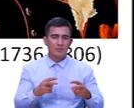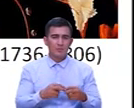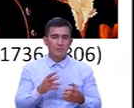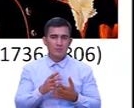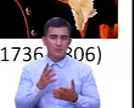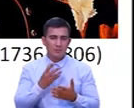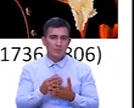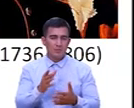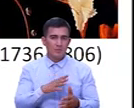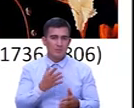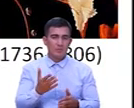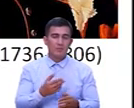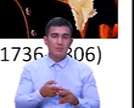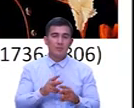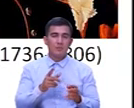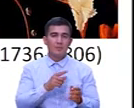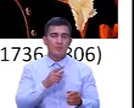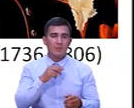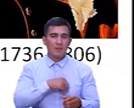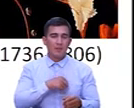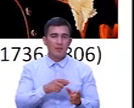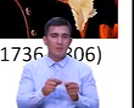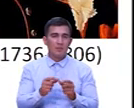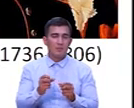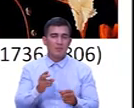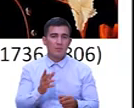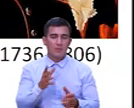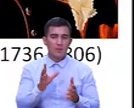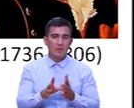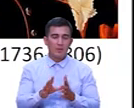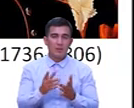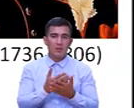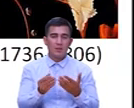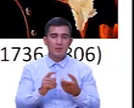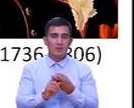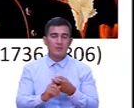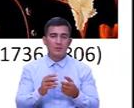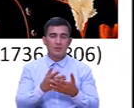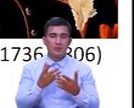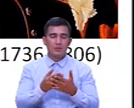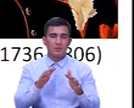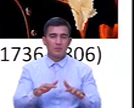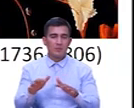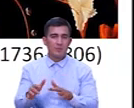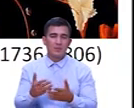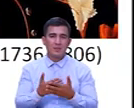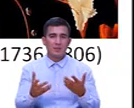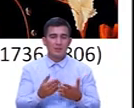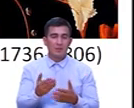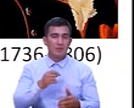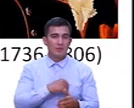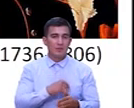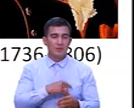magnit qutblarining o'zaro ta'siri, elektr zaryadlarining o'tkazgich sirti bo'ylab joylashish qonunlarini va